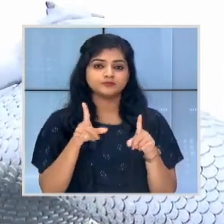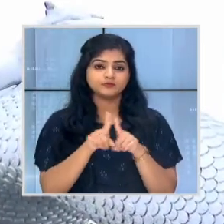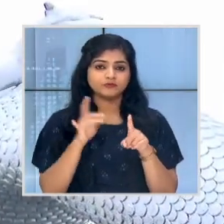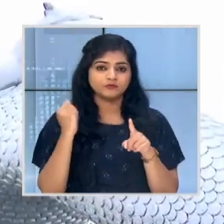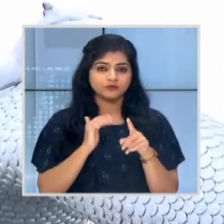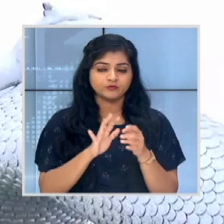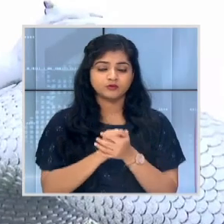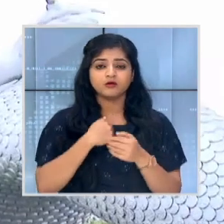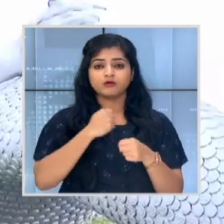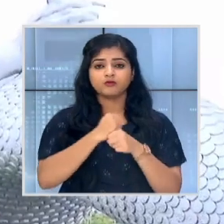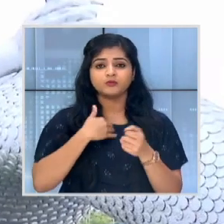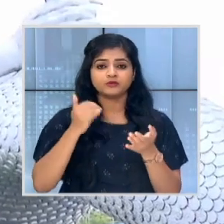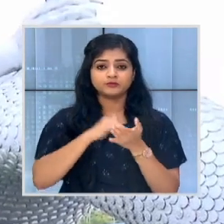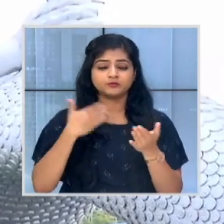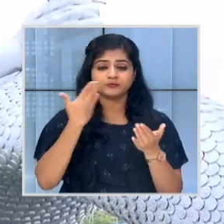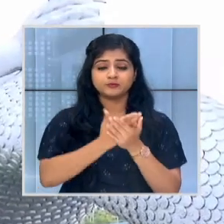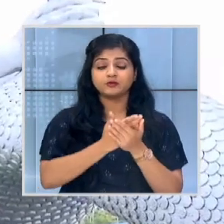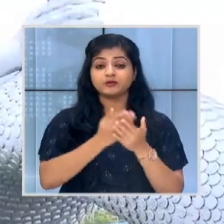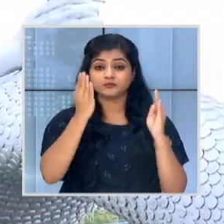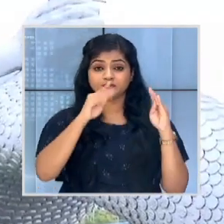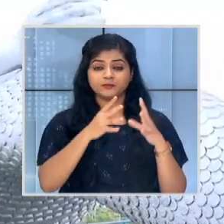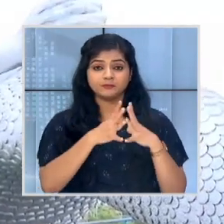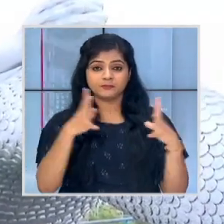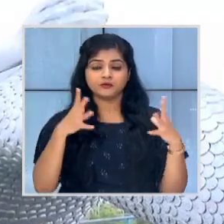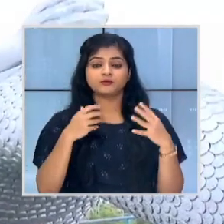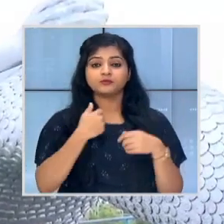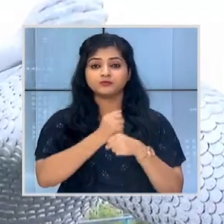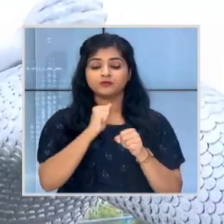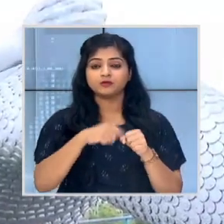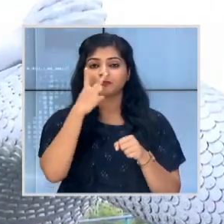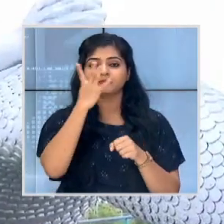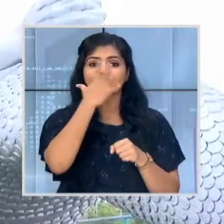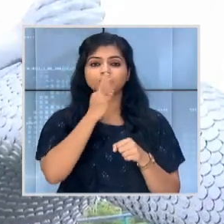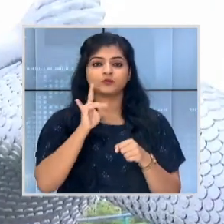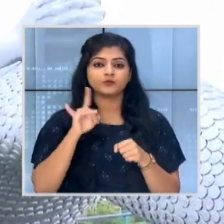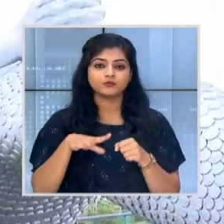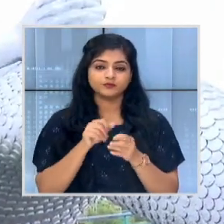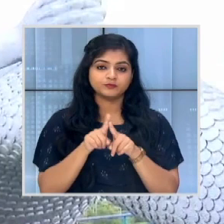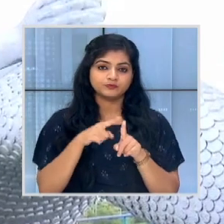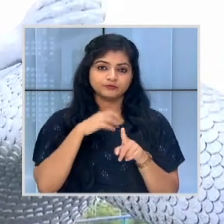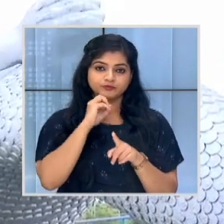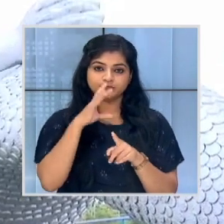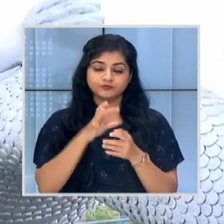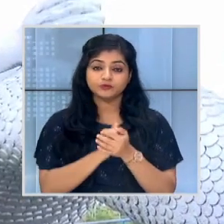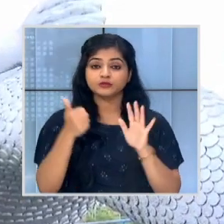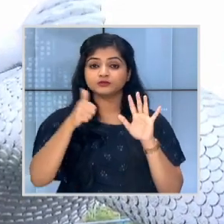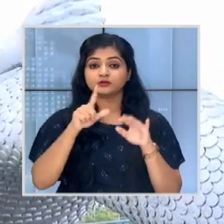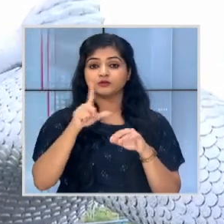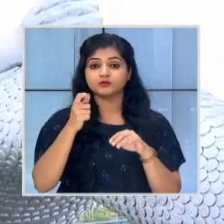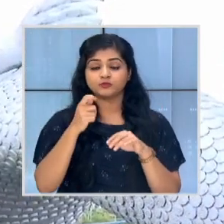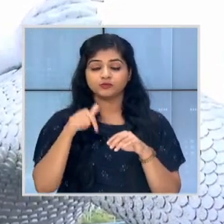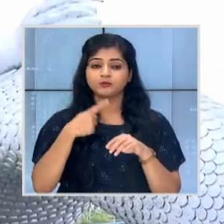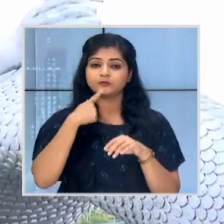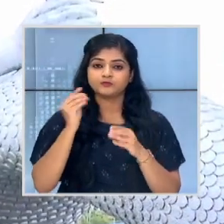സർക്കാരിനോട് പറഞ്ഞു, സാറേ ശകലം വലുപ്പത്തിൽ പണിഞ്ഞെങ്കിൽ മാത്രമേ ഇത് കാണാനൊരു ഭംഗി ഉണ്ടാവുള്ളൂ. അപ്പോൾ എനിക്ക് 600,000 രൂപ അനുവദിച്ചു തന്നു. അതിന് എനിക്ക്